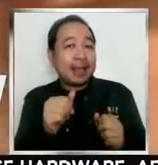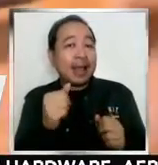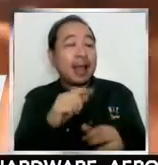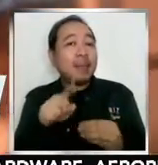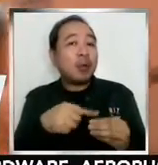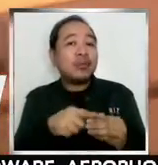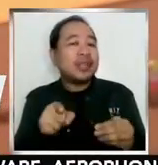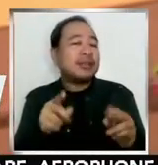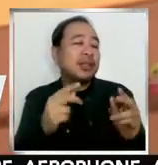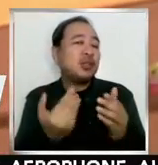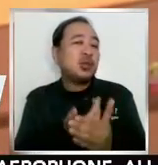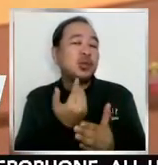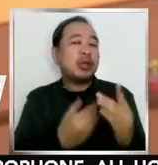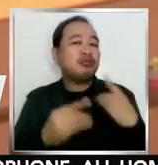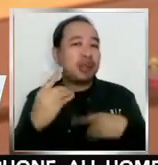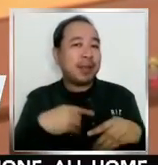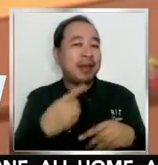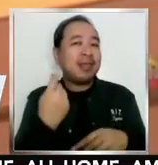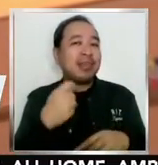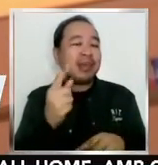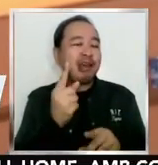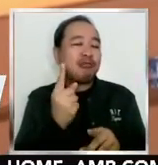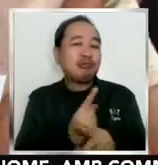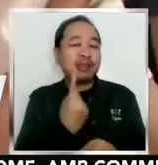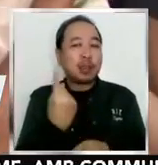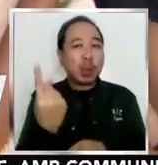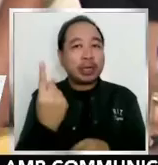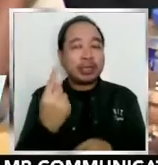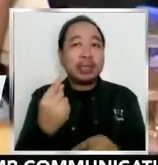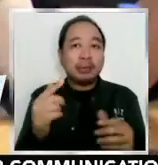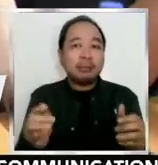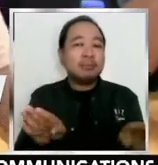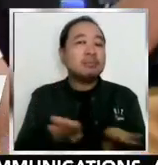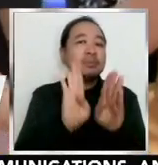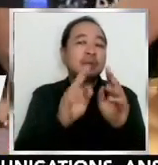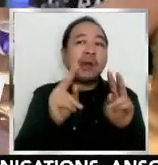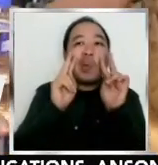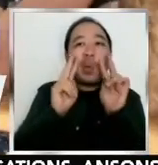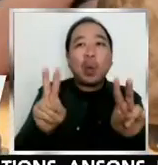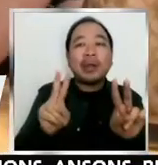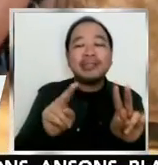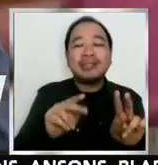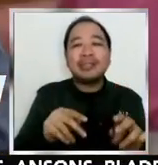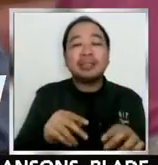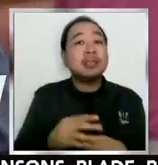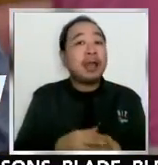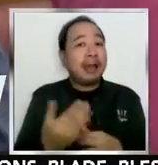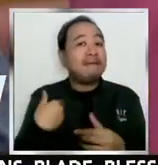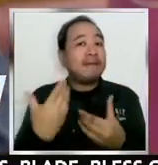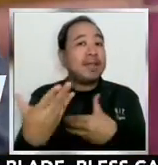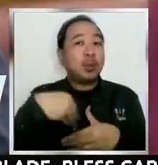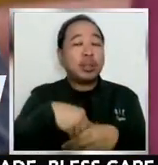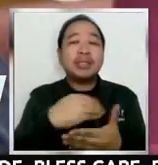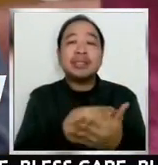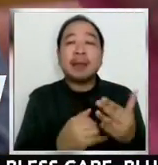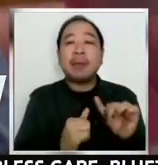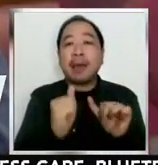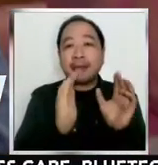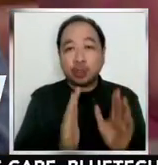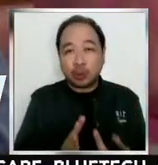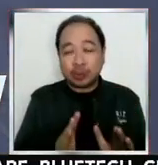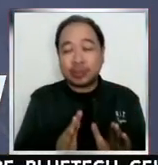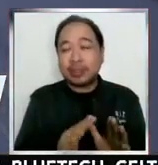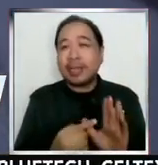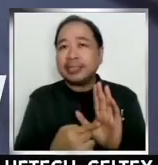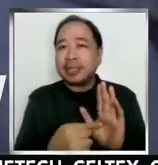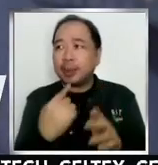nilang pinanood ang pilot episode nito kagabi. Present din sa watch party ang ilan sa cast tulad ng mga bidang sina Ruru